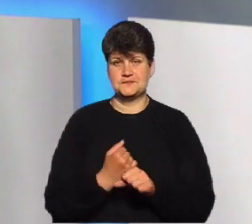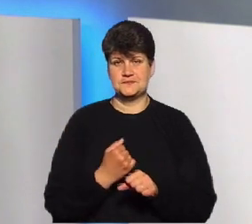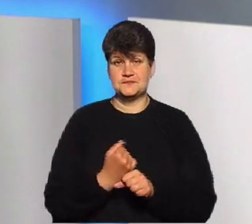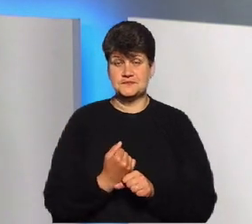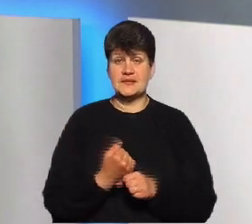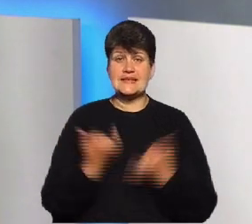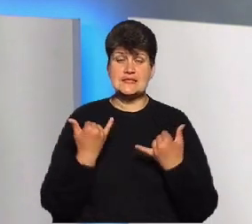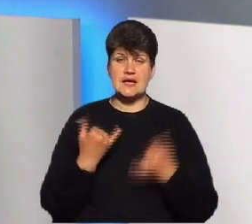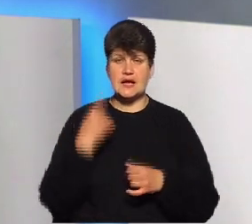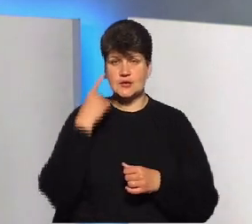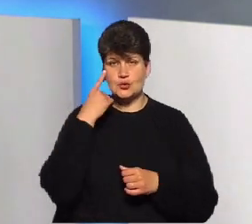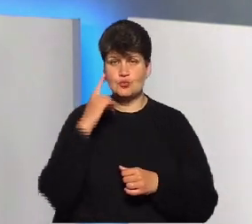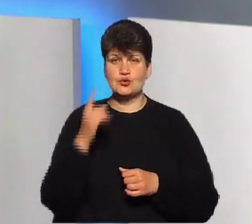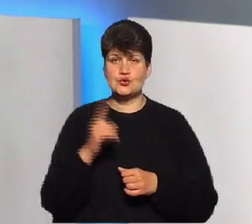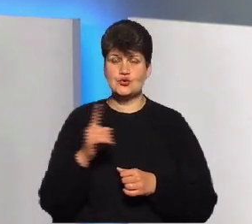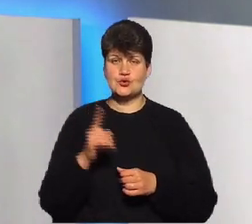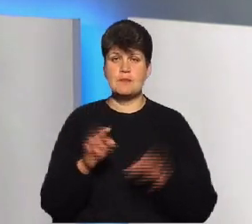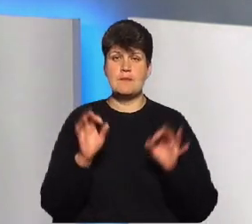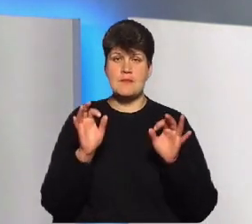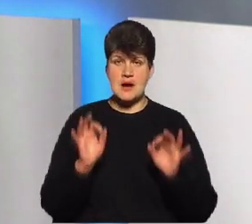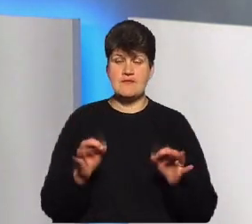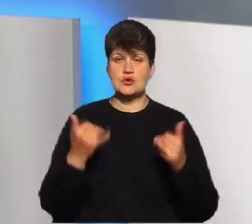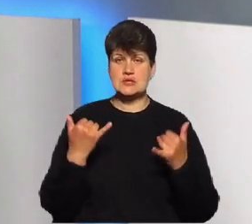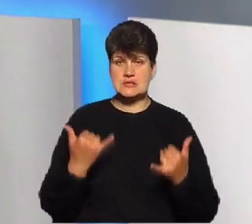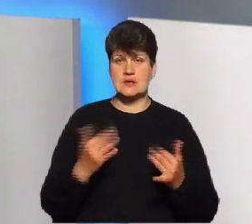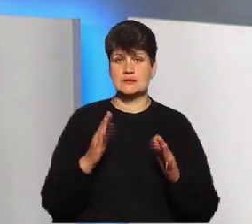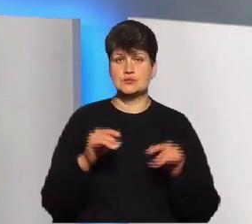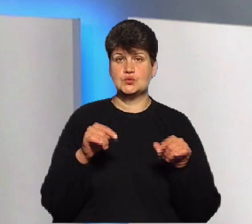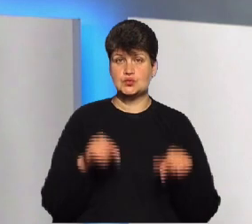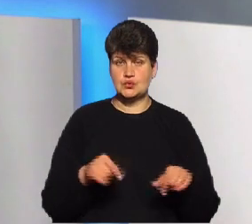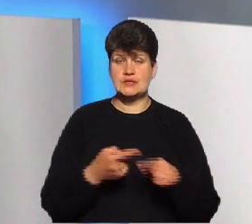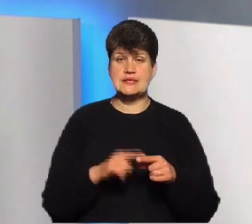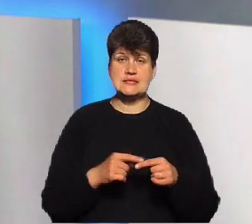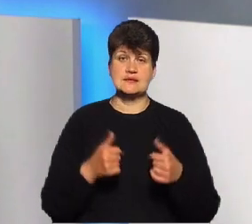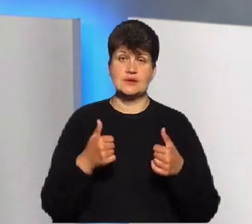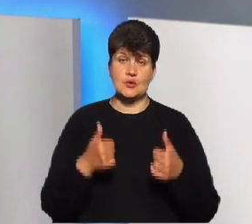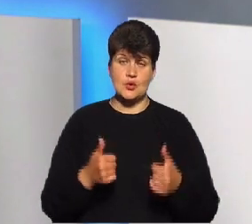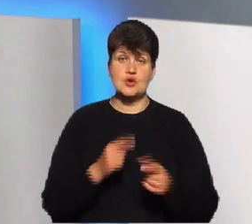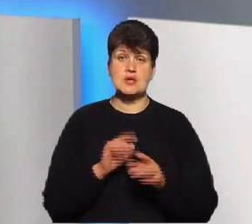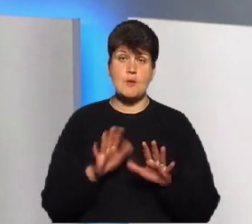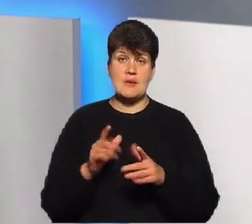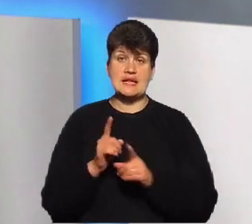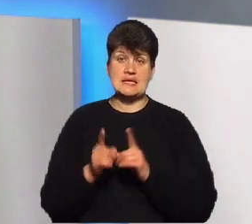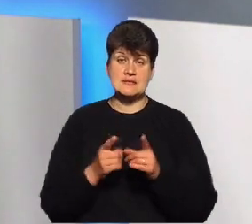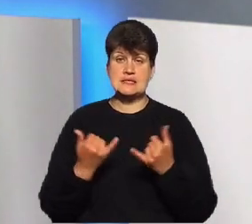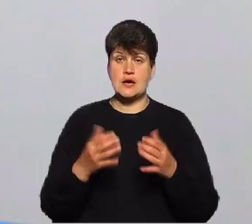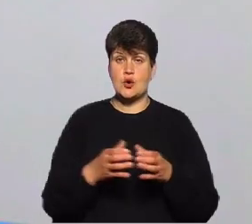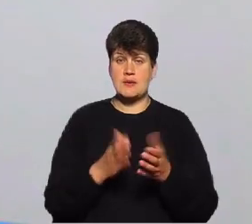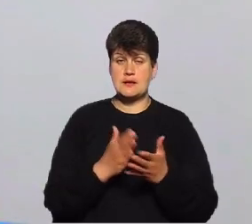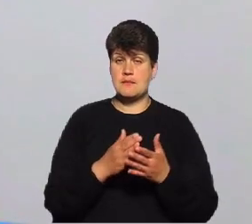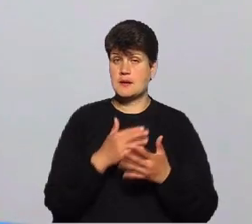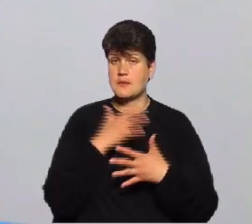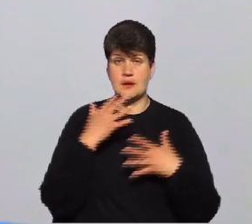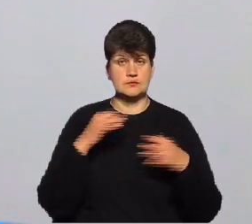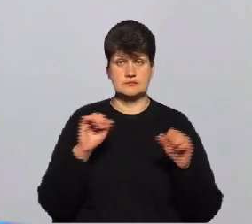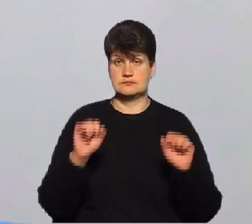дуже правильно зараз знаходитись тут, і це дуже хороший момент для змін. Зараз громади мають дуже багато повноважень.